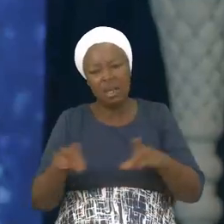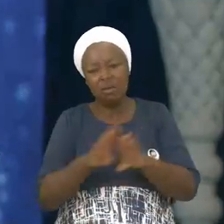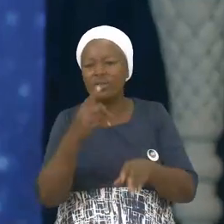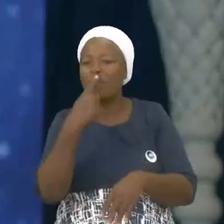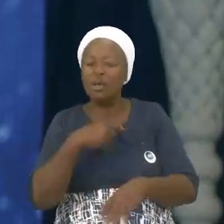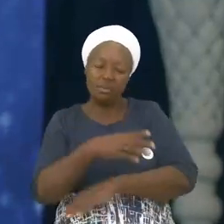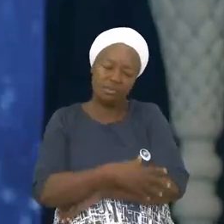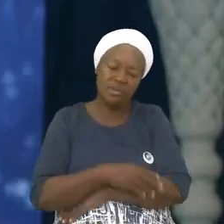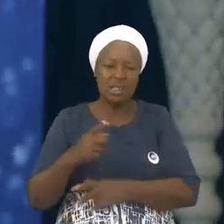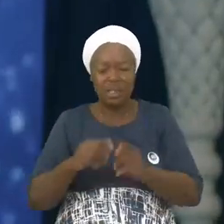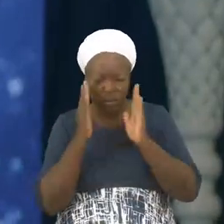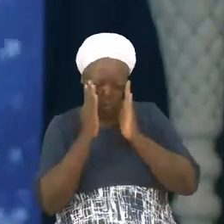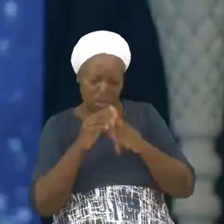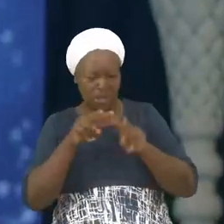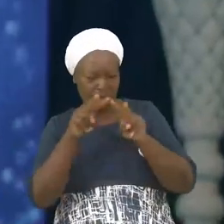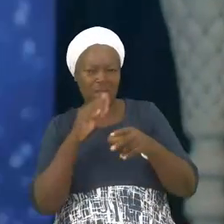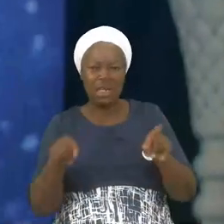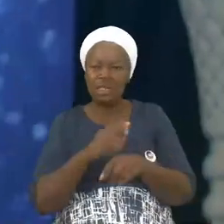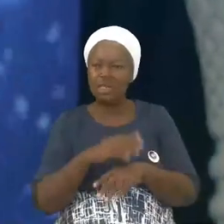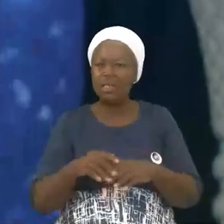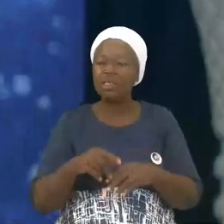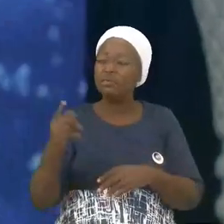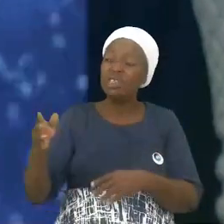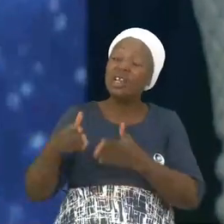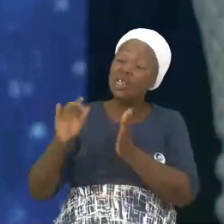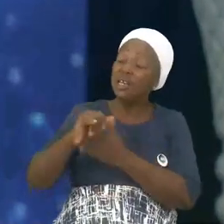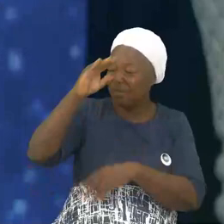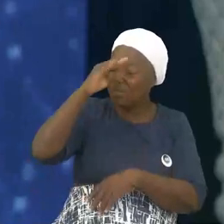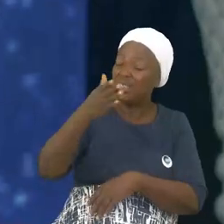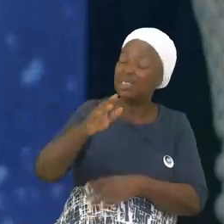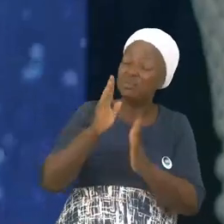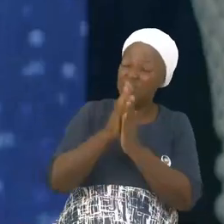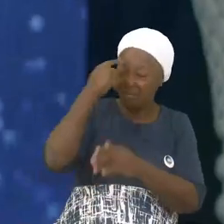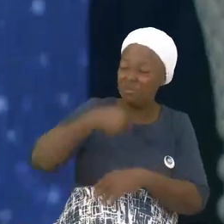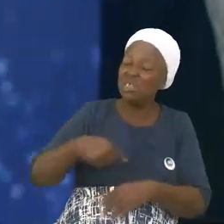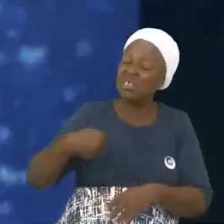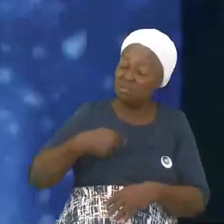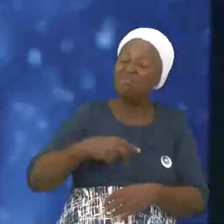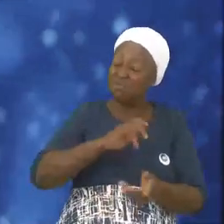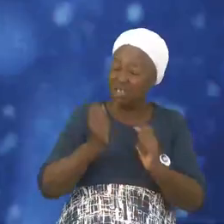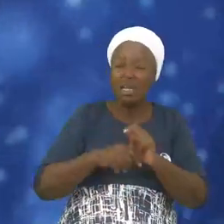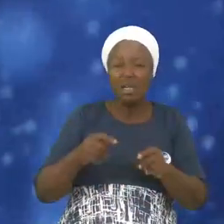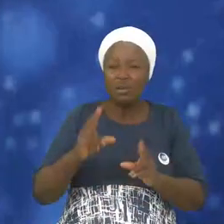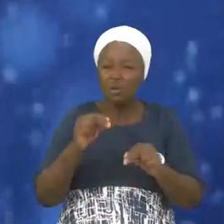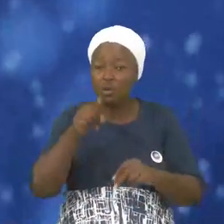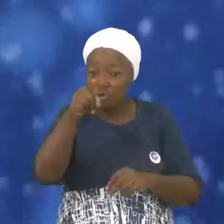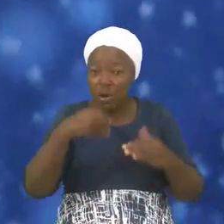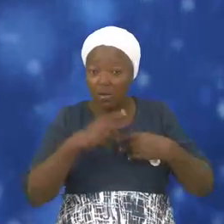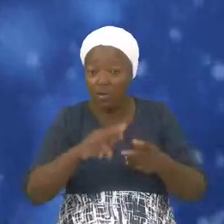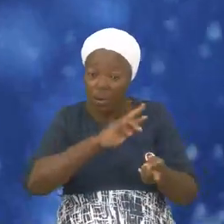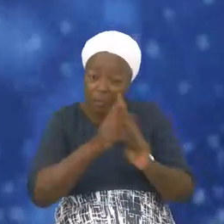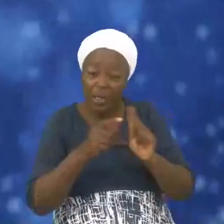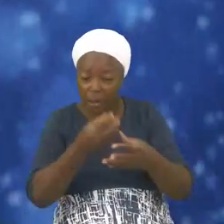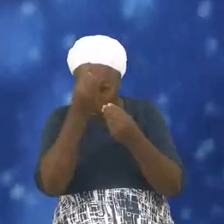tu dois faire quelque chose. Tu ne peux pas croiser les bras et fermer la bouche et fermer les yeux et dire, d'accord, que l'homme qui est là-bas l'a pris pour moi.